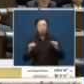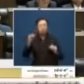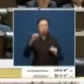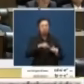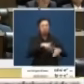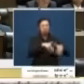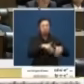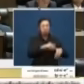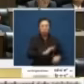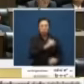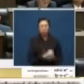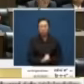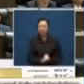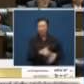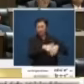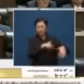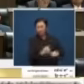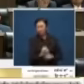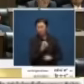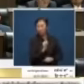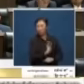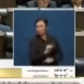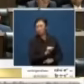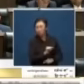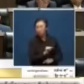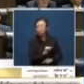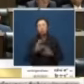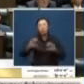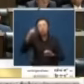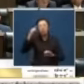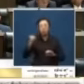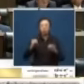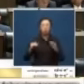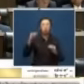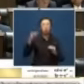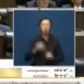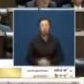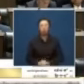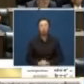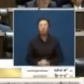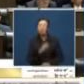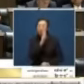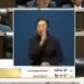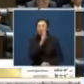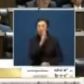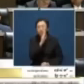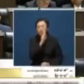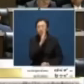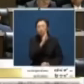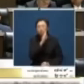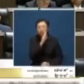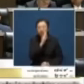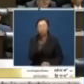กเลิกและก็ไม่แก้มาตรา112เหตุผลที่ใช้วิธีการงดออกเสียงชัดเจนแล้วว่าจะไม่ลงคะแนนให้